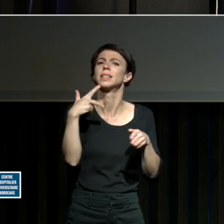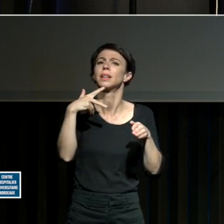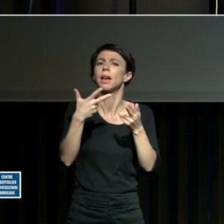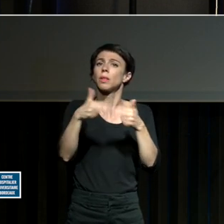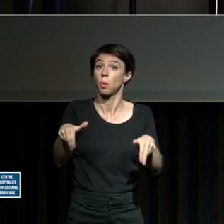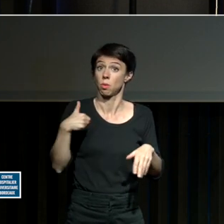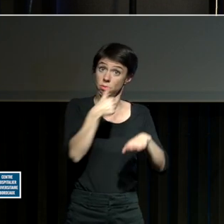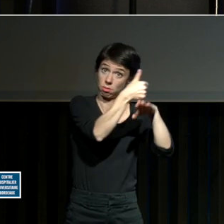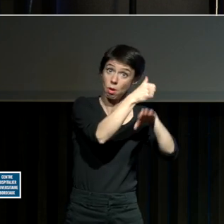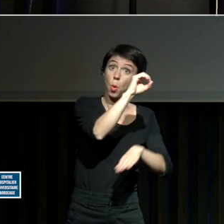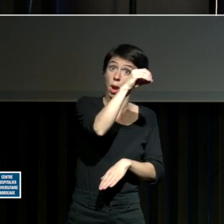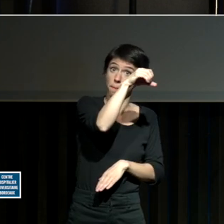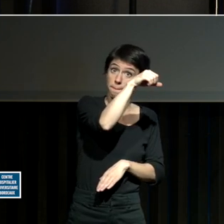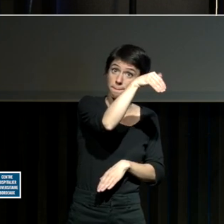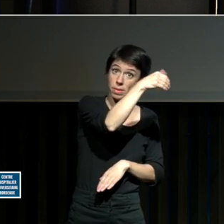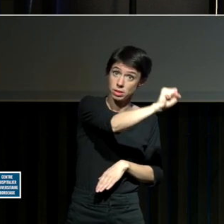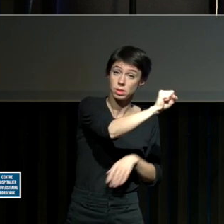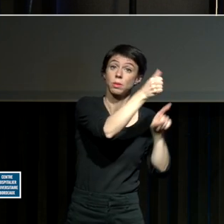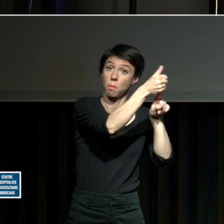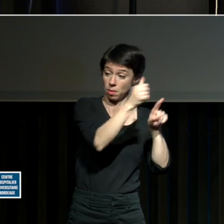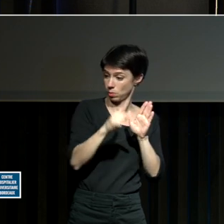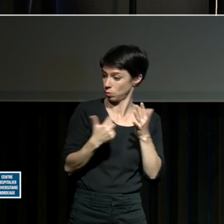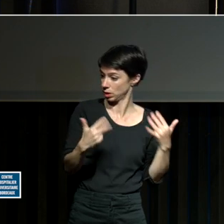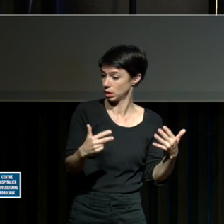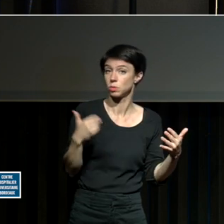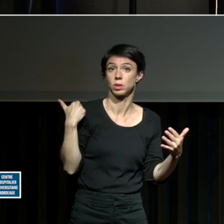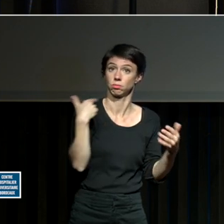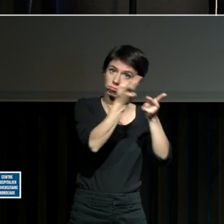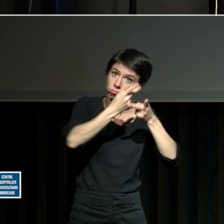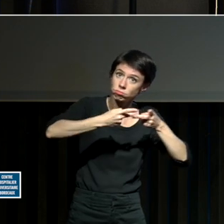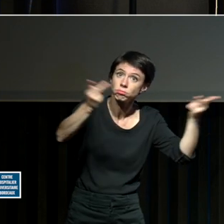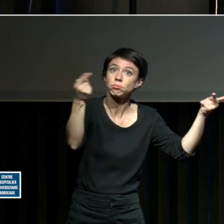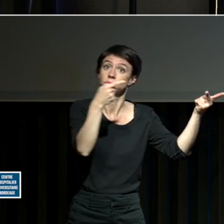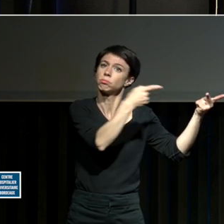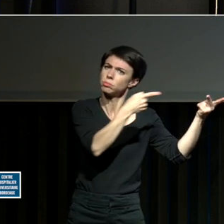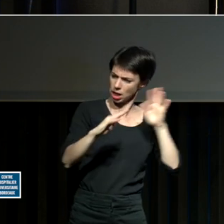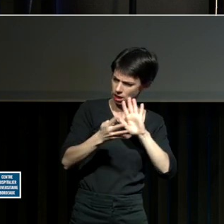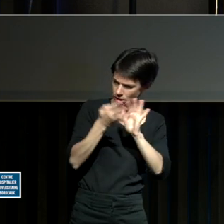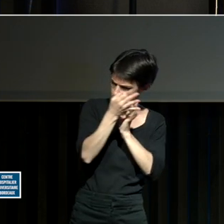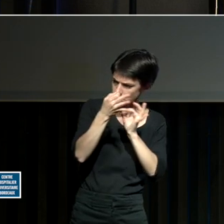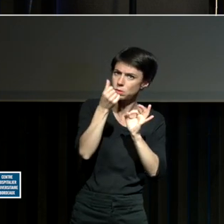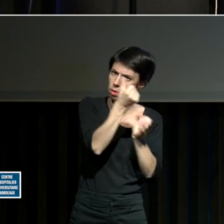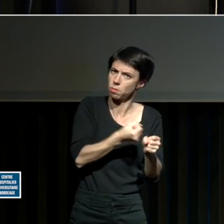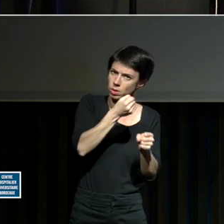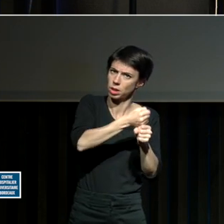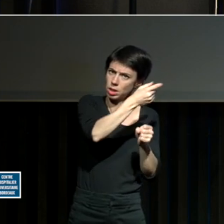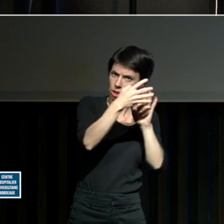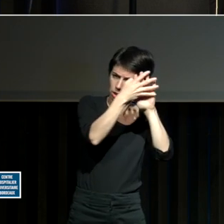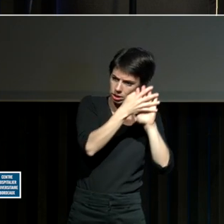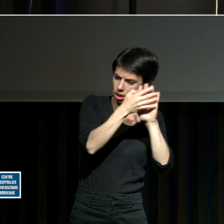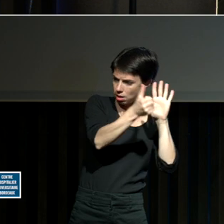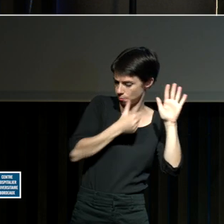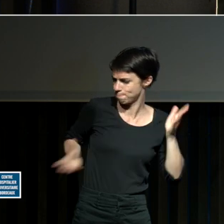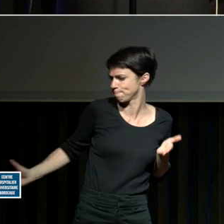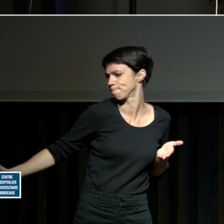l'Organisation mondiale de la santé a effectivement, en 2018, sur la base de critères précis identifiés, pu valider